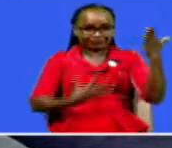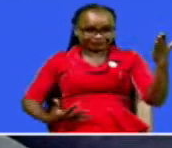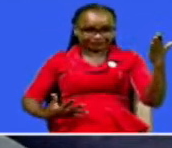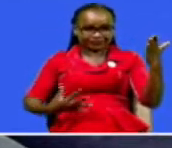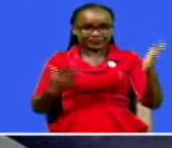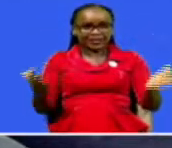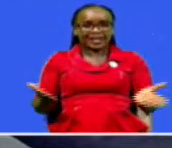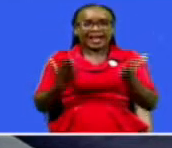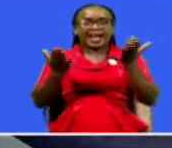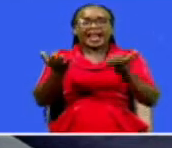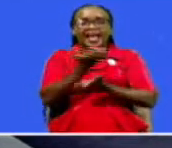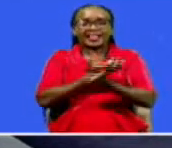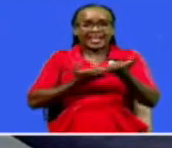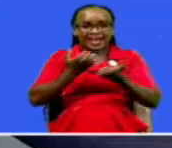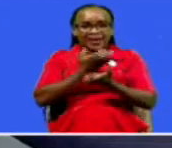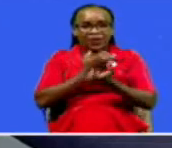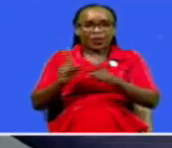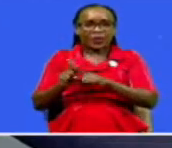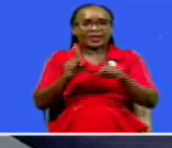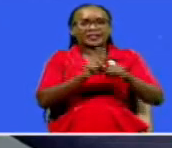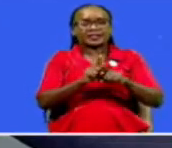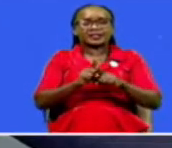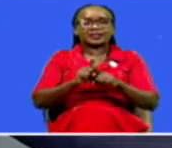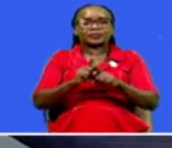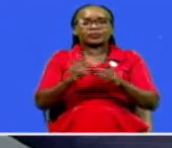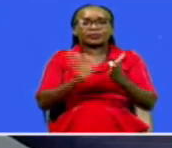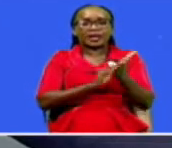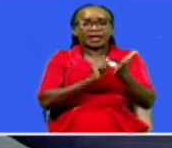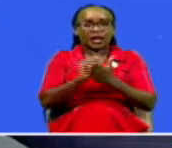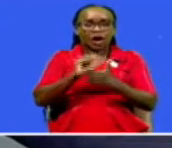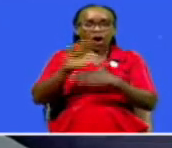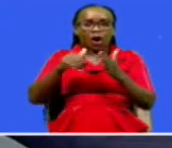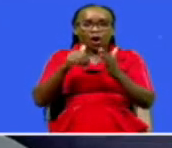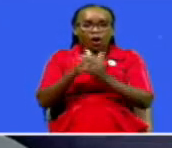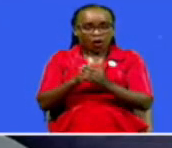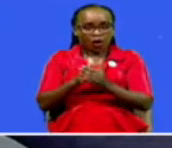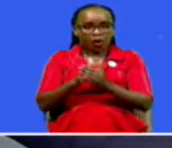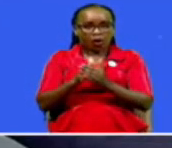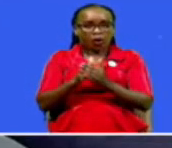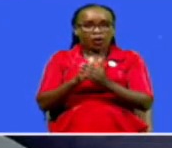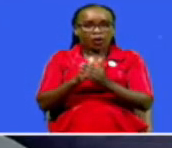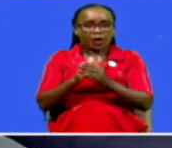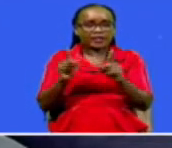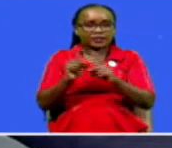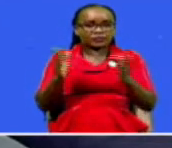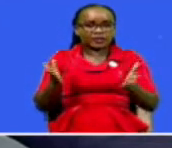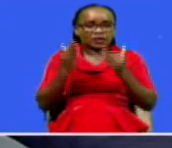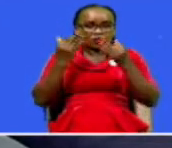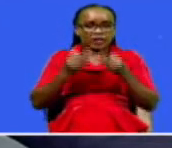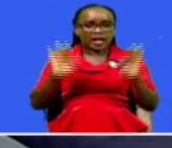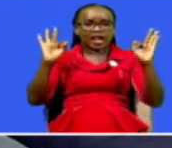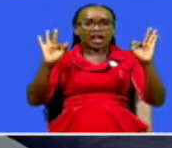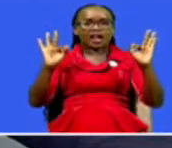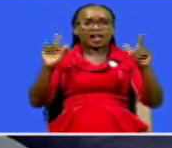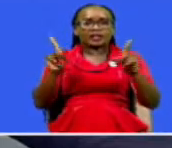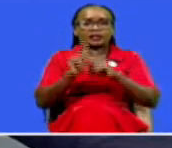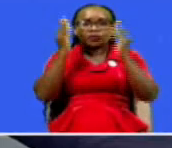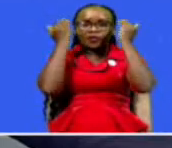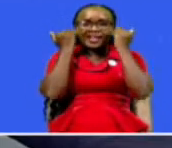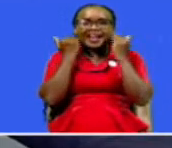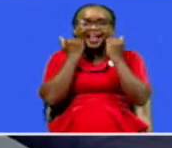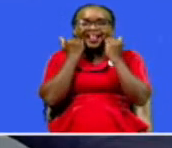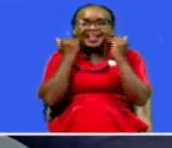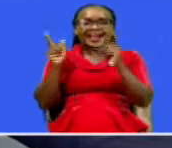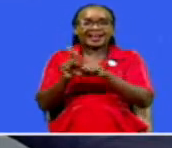kuboresha uchumi wa taifa, kusitisha matumizi mabaya ya afisi za umma pamoja na kuboresha uhuru katika idara ya mahakama